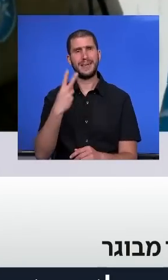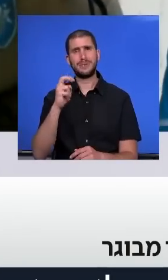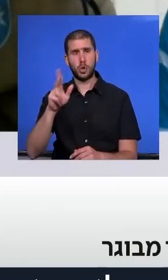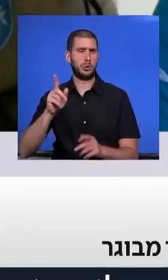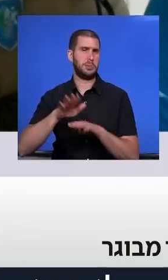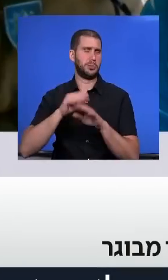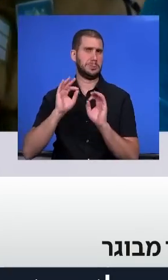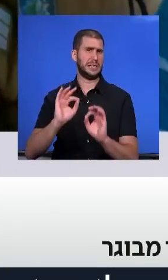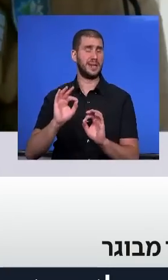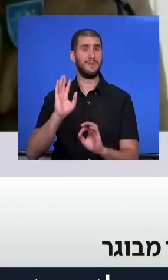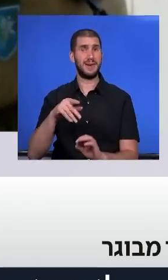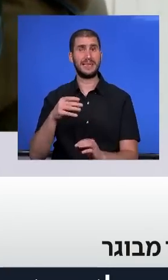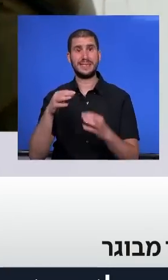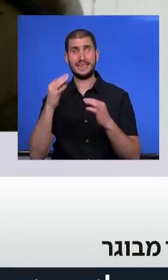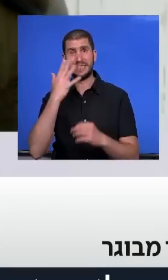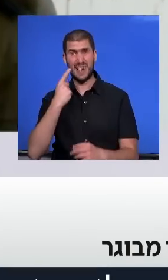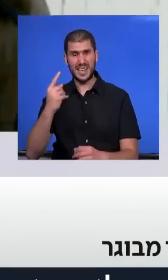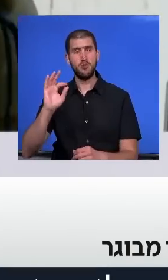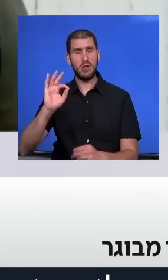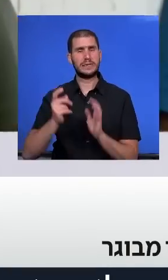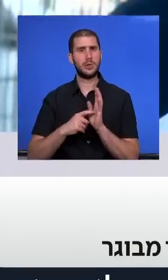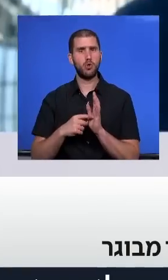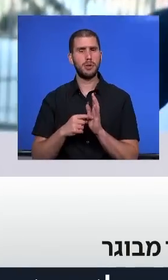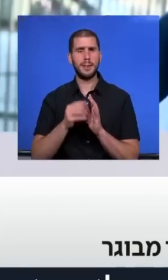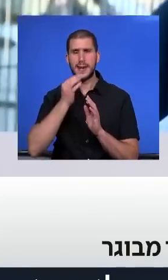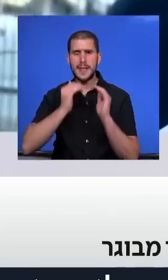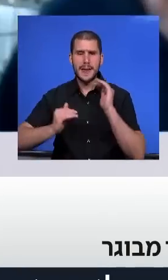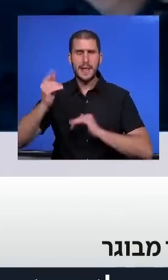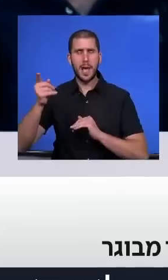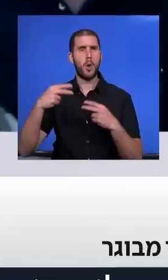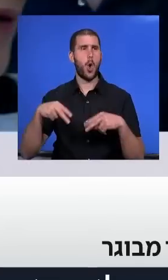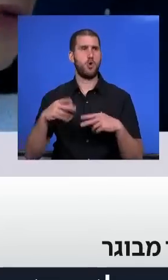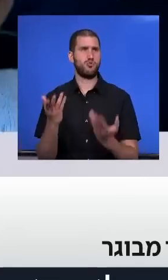בסדר, ומבחינת הספרדים שס, הם רוצים כמה שיותר גבוה, הם חוששים